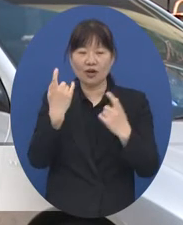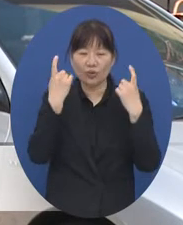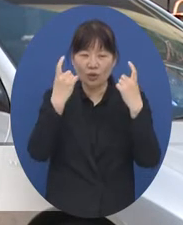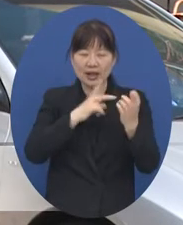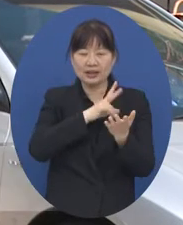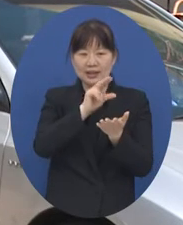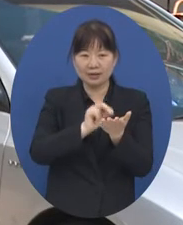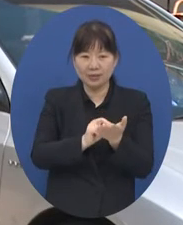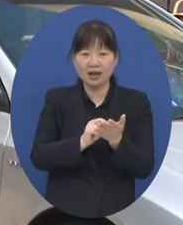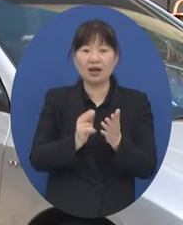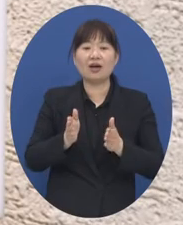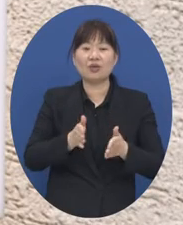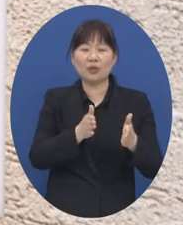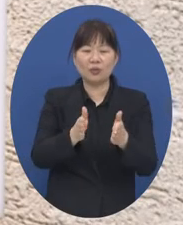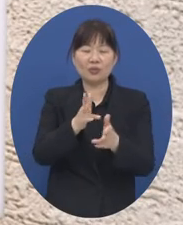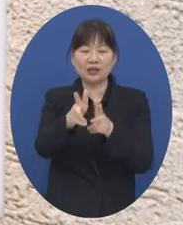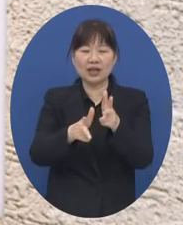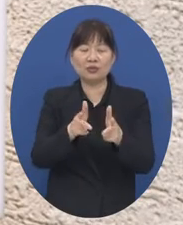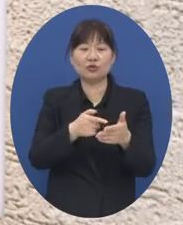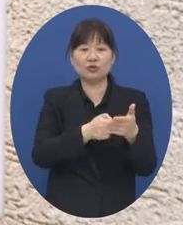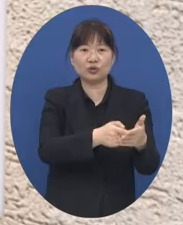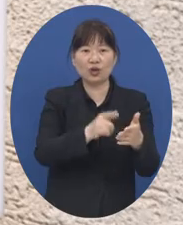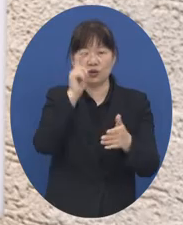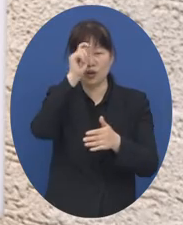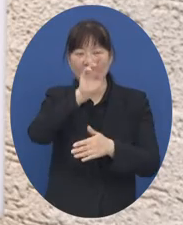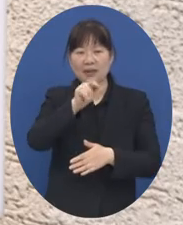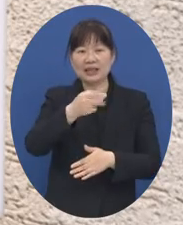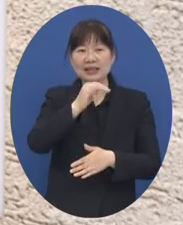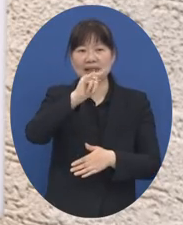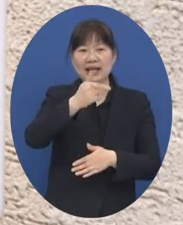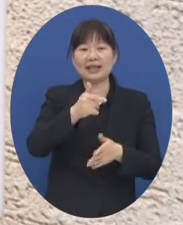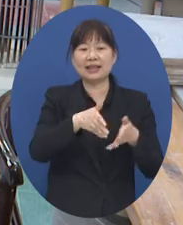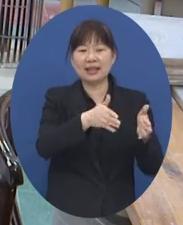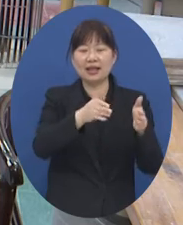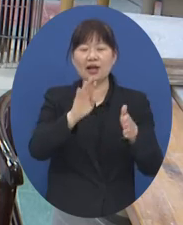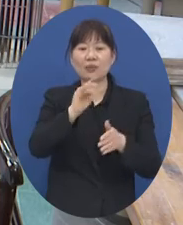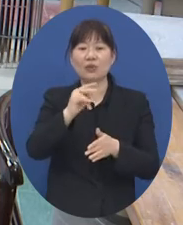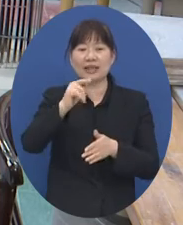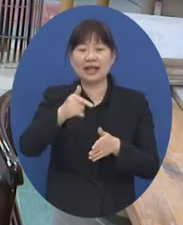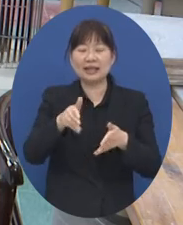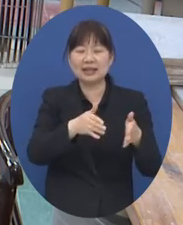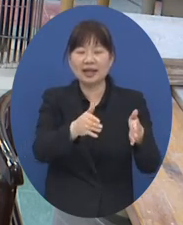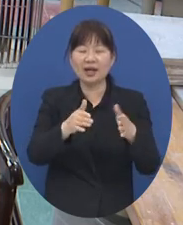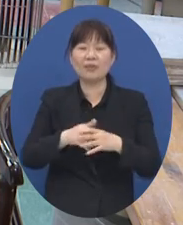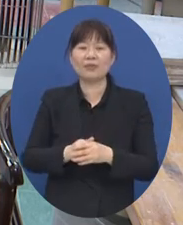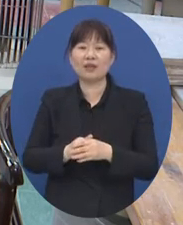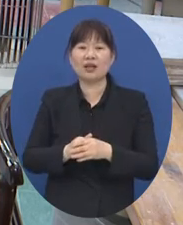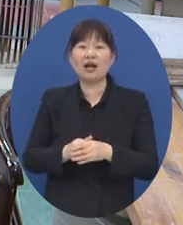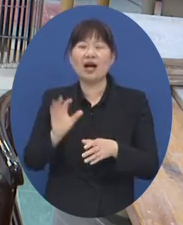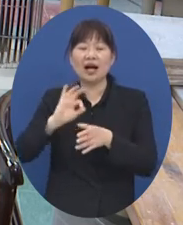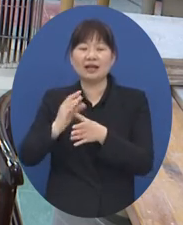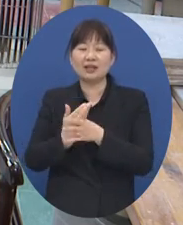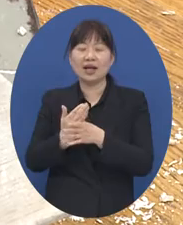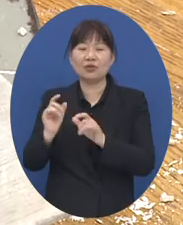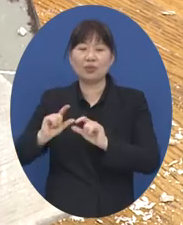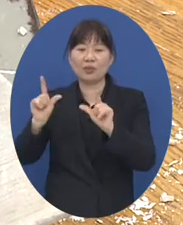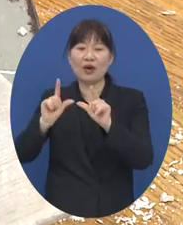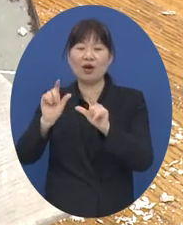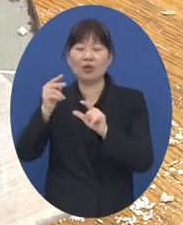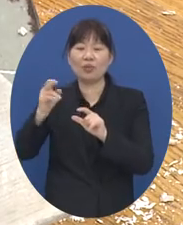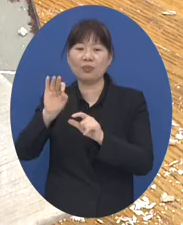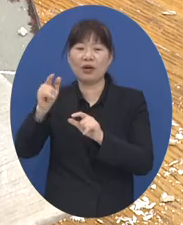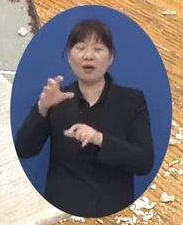골목 사업을 추진합니다. 올해는 고향 밤리단길 보냇길과 안양 동편마을 카페거리, 파주